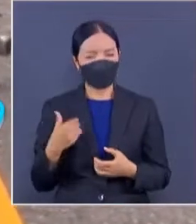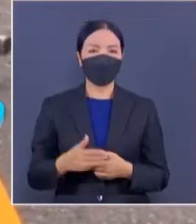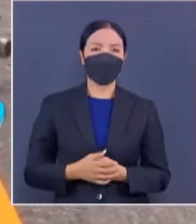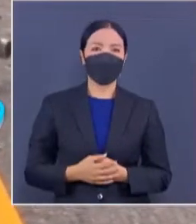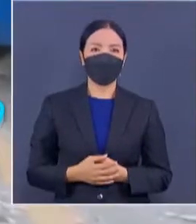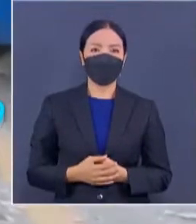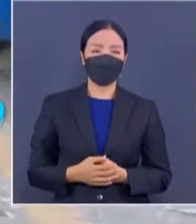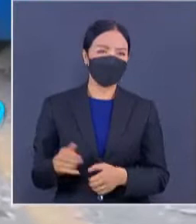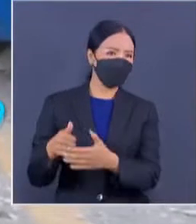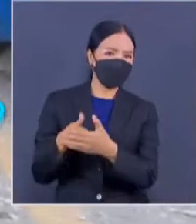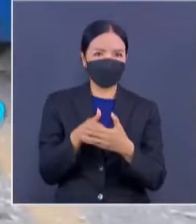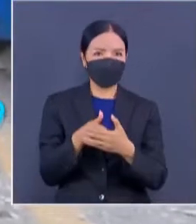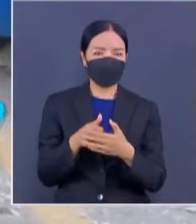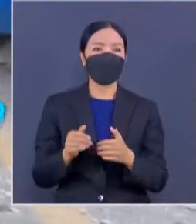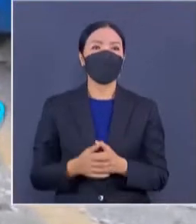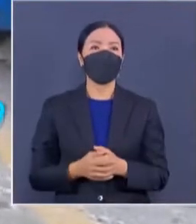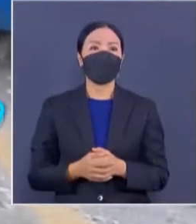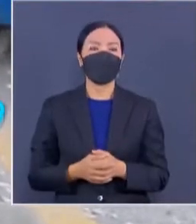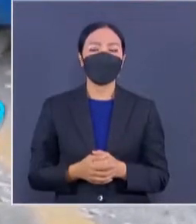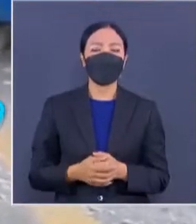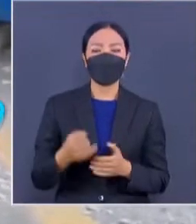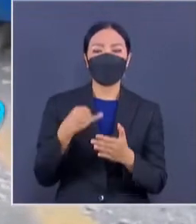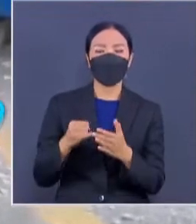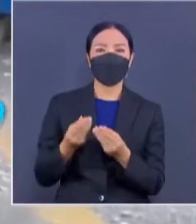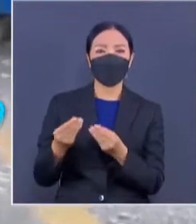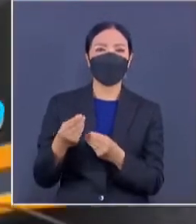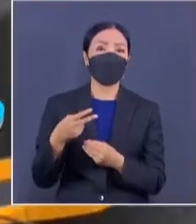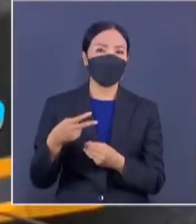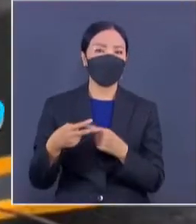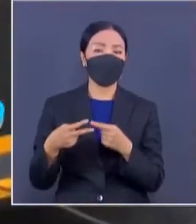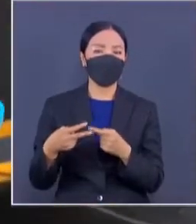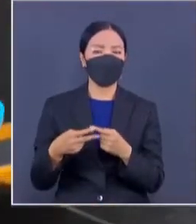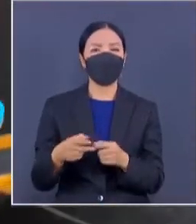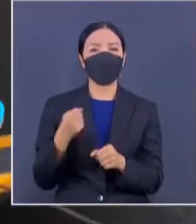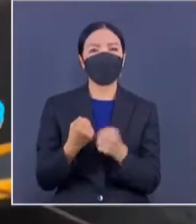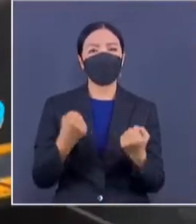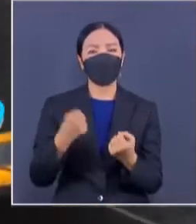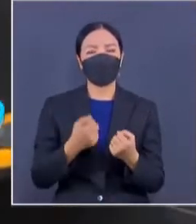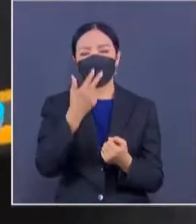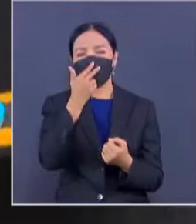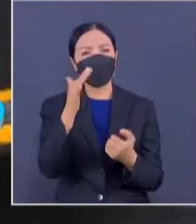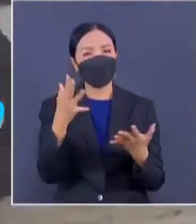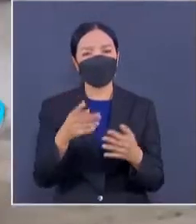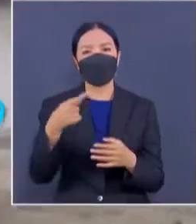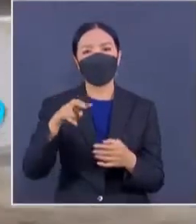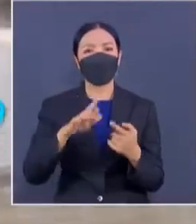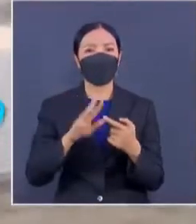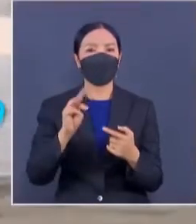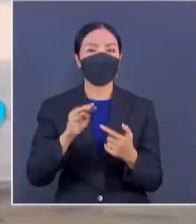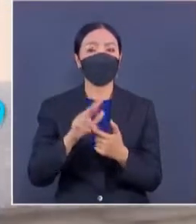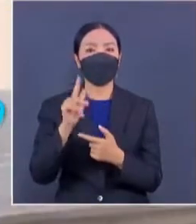ที่อายัดตัวเอาไว้แจ้ง2ข้อหาขับรถโดยประมาททำให้ทรัพย์สินเสียหายและมีผู้บาดเจ็บและ